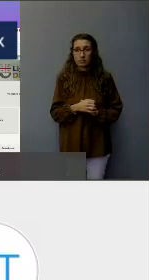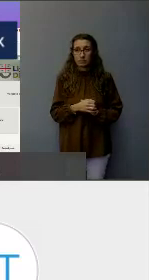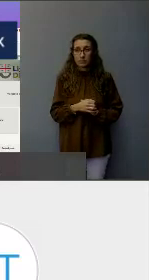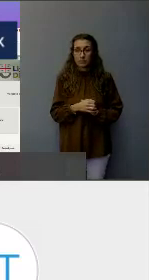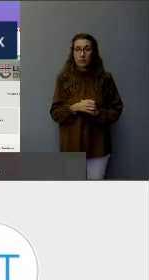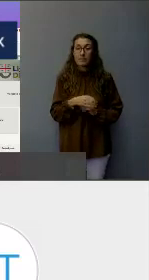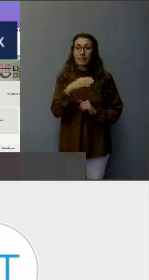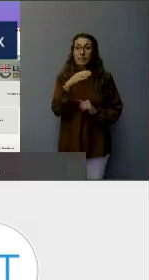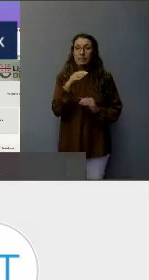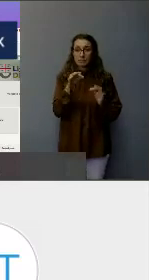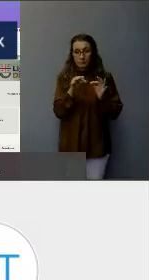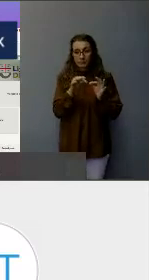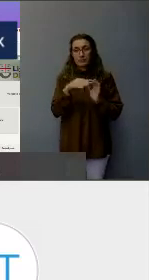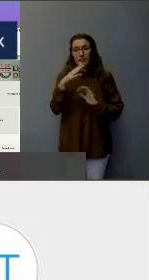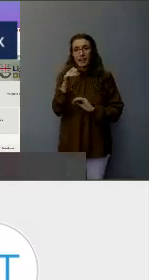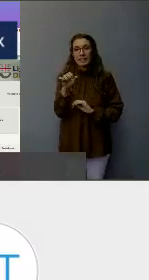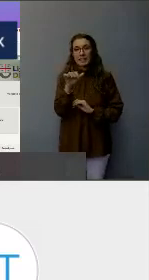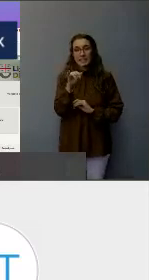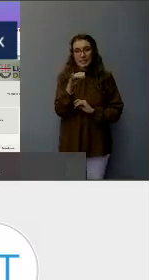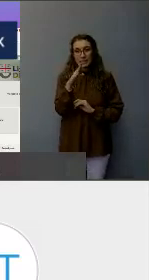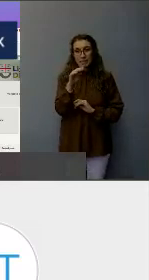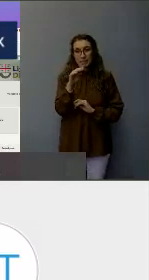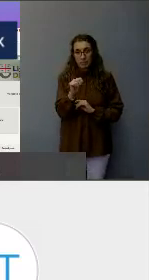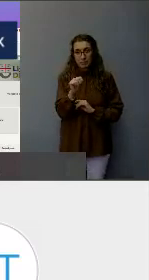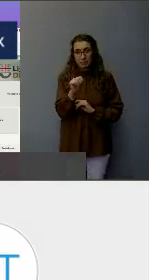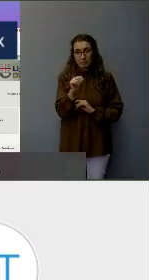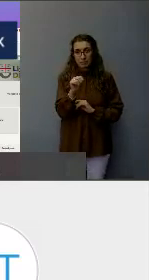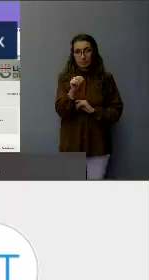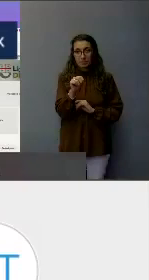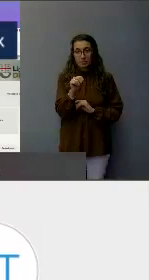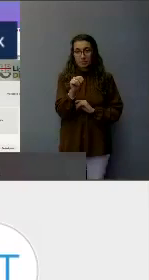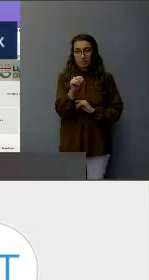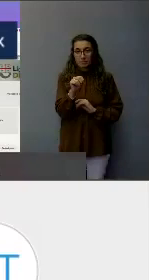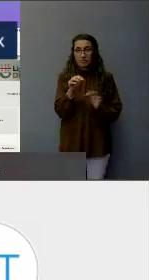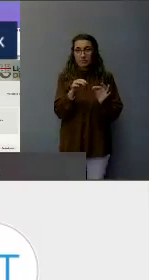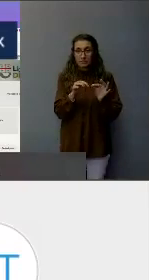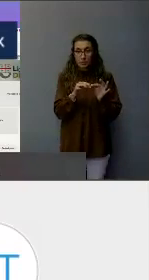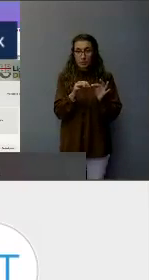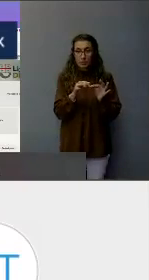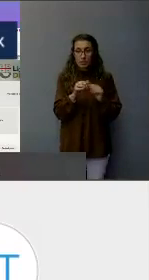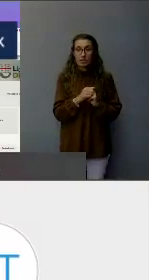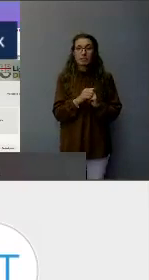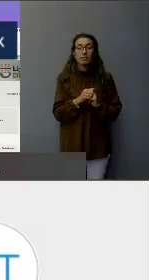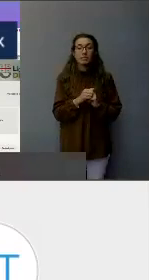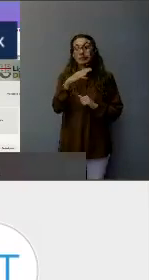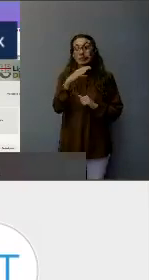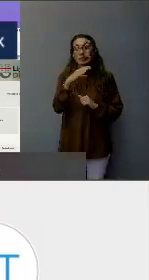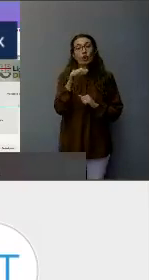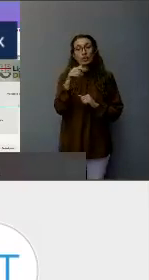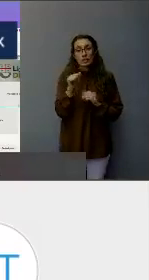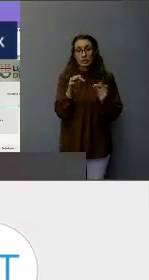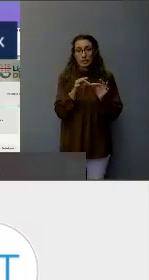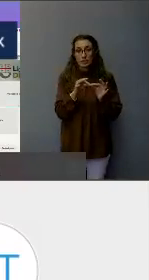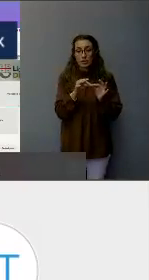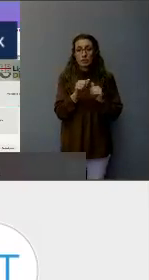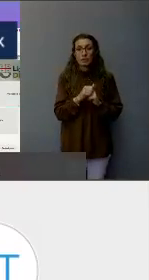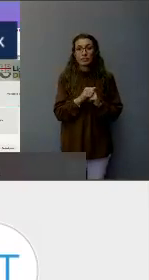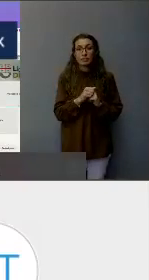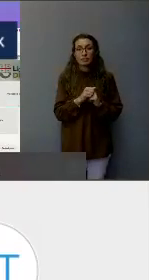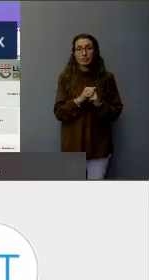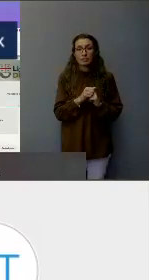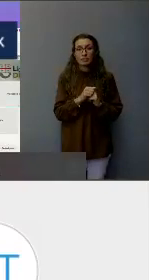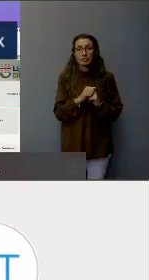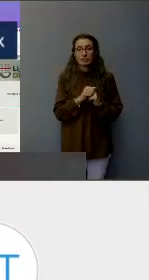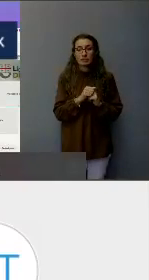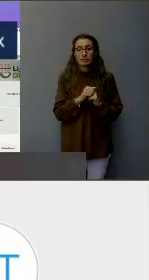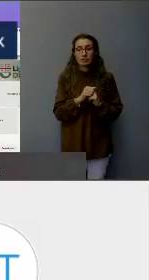pareva l'erba signore cassiba favorevole salve volevo favorevole